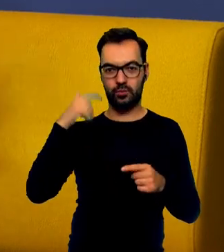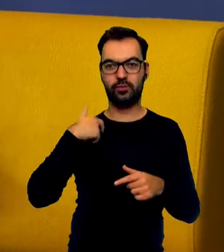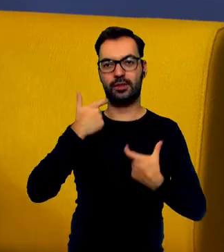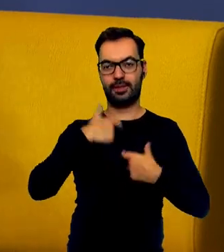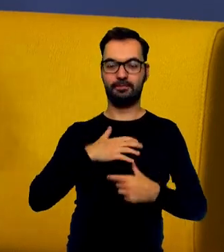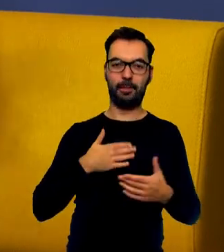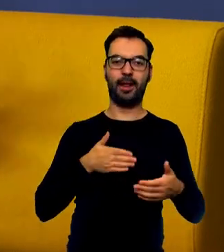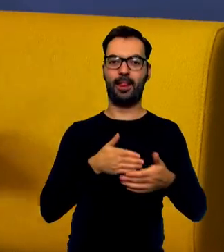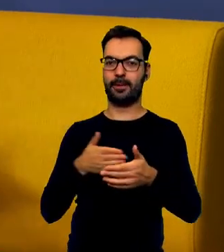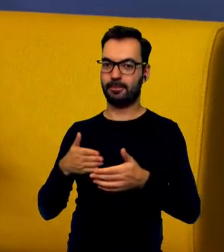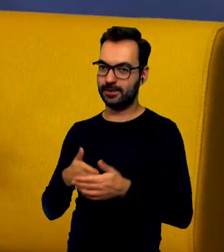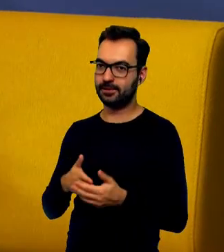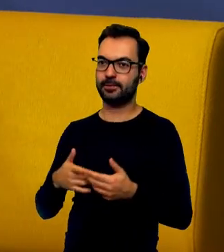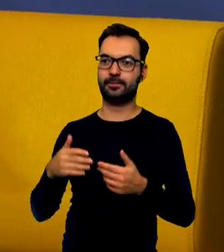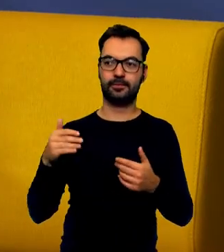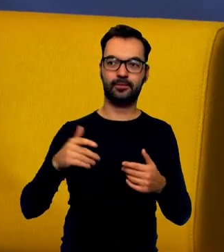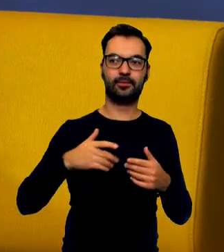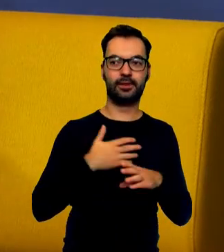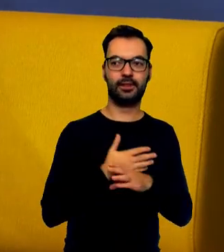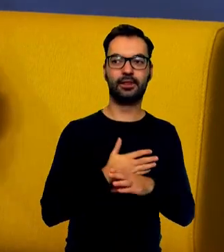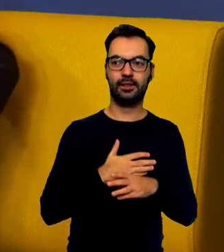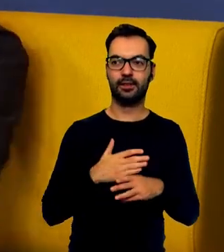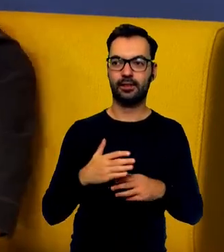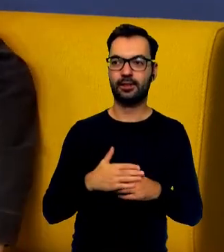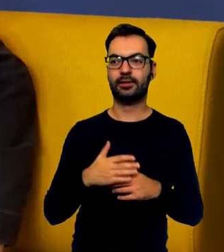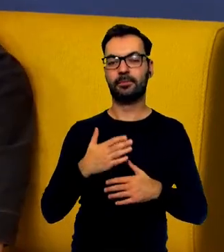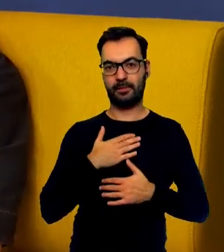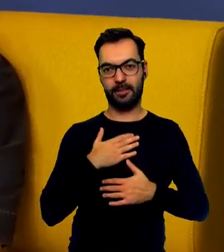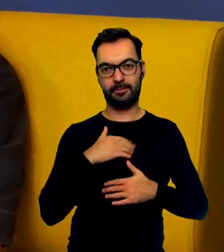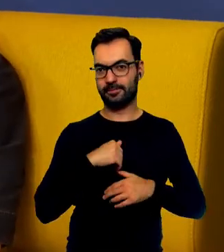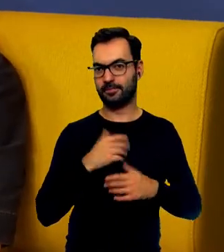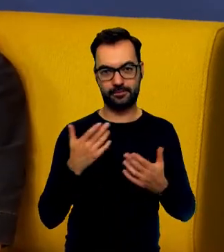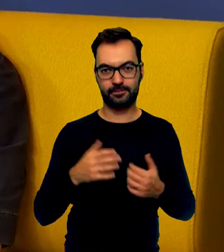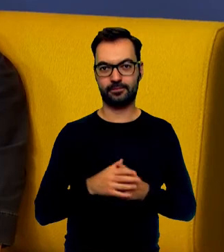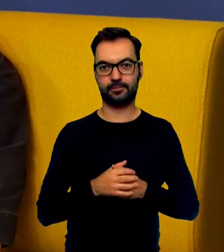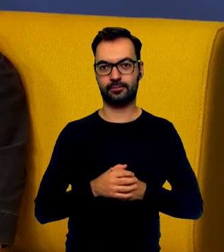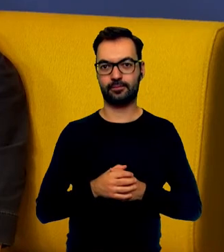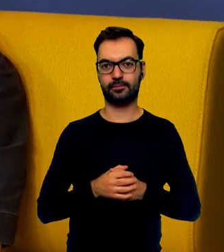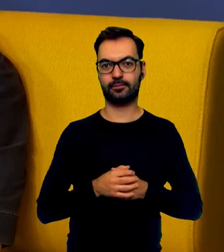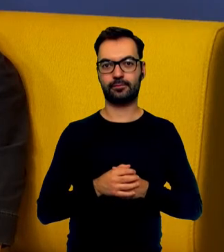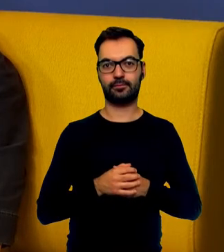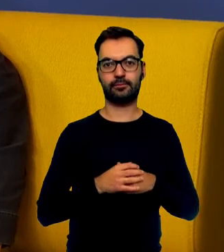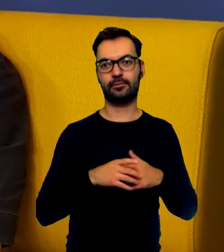istotą ograniczoną, mogę ją po prostu dalej mieć w sobie, ale zarazem